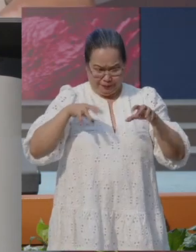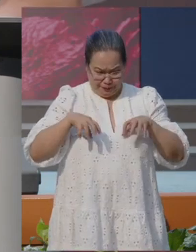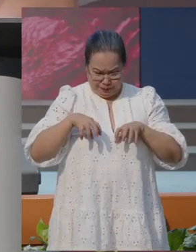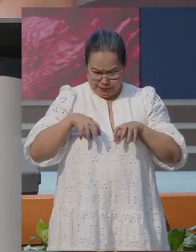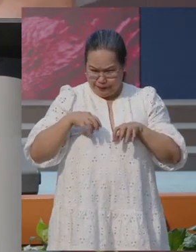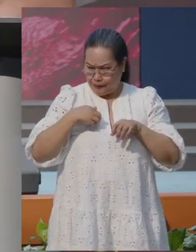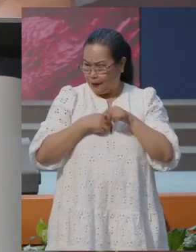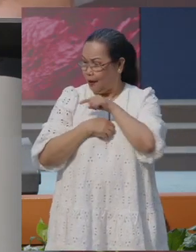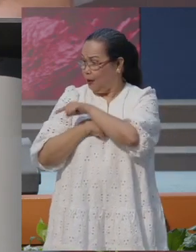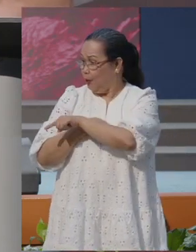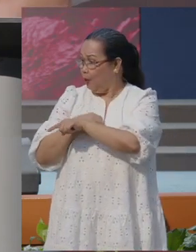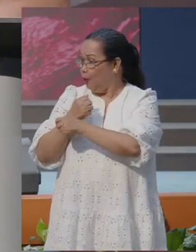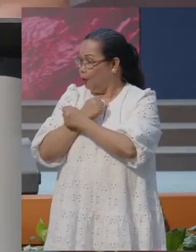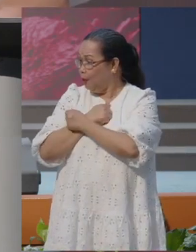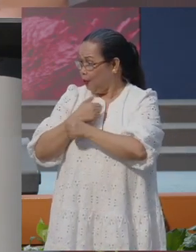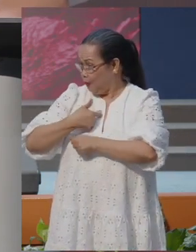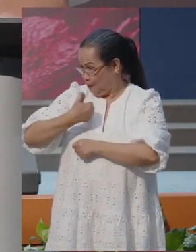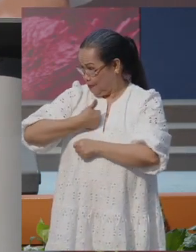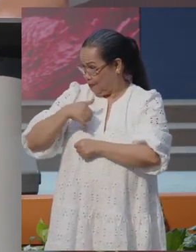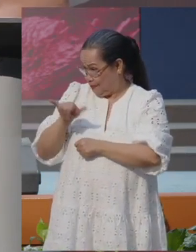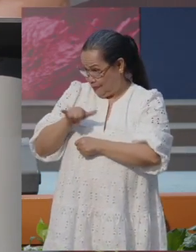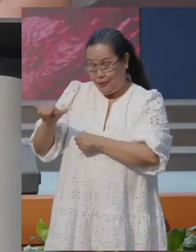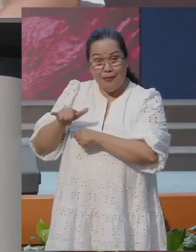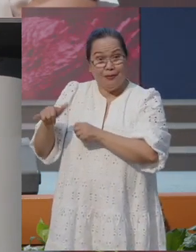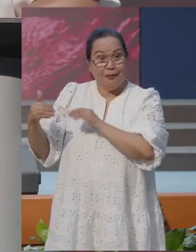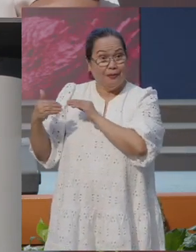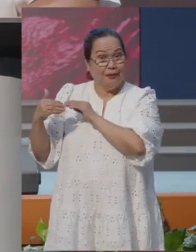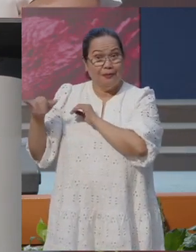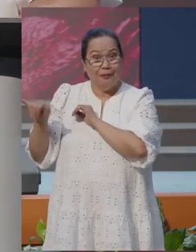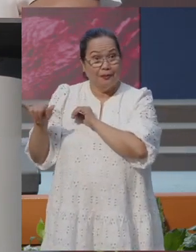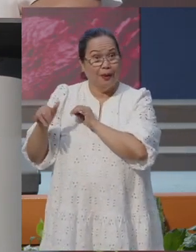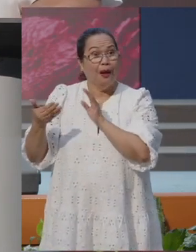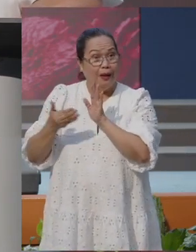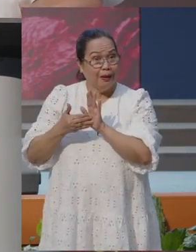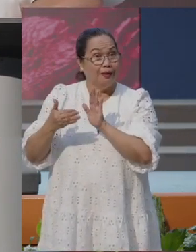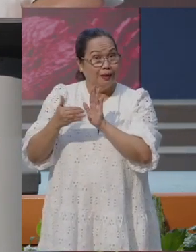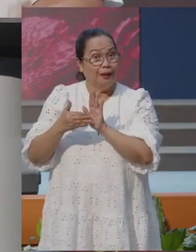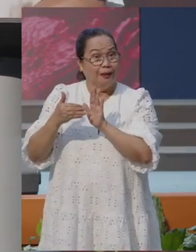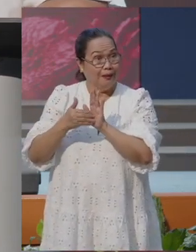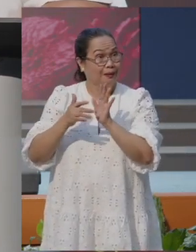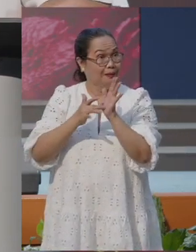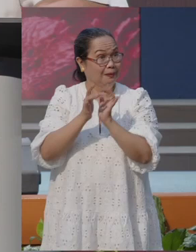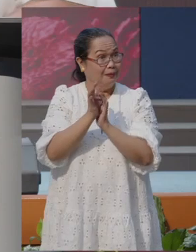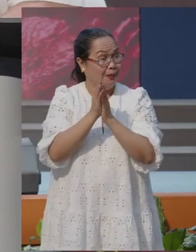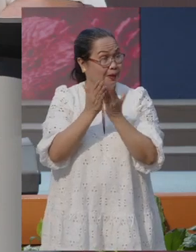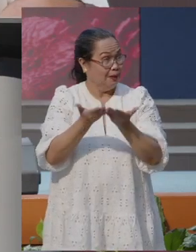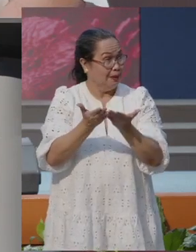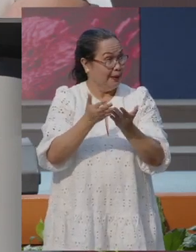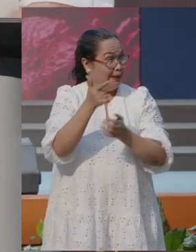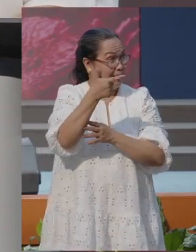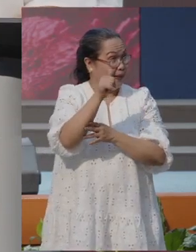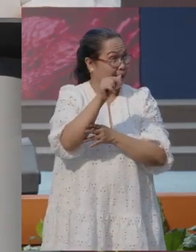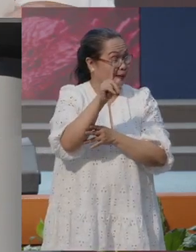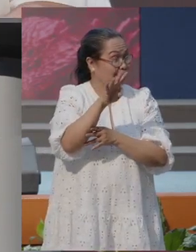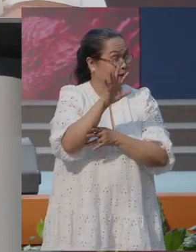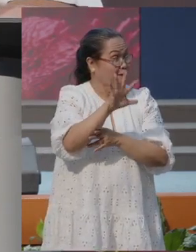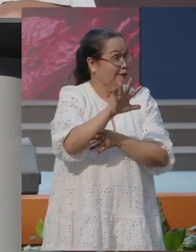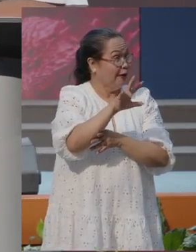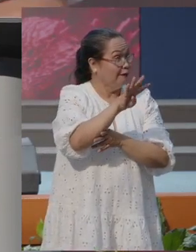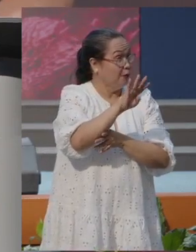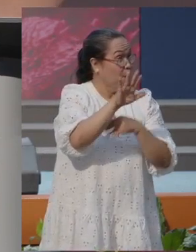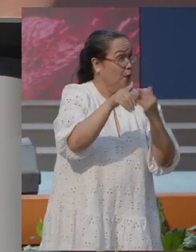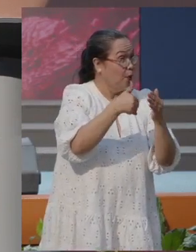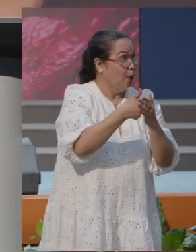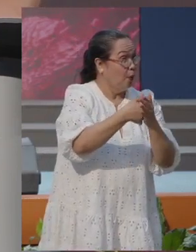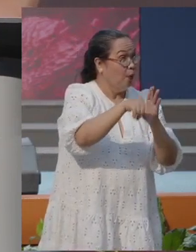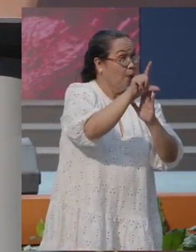neighbor as yourself." Paulit-ulit po sa Biblia. No? Sa Galatians 5:14, ang sabi doon, "For the whole